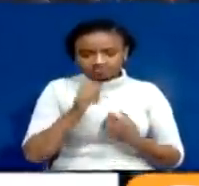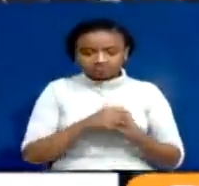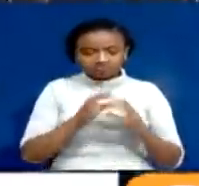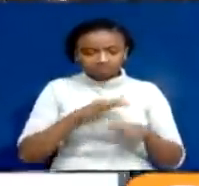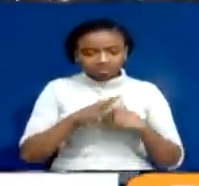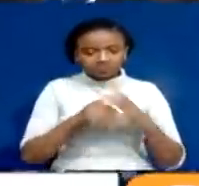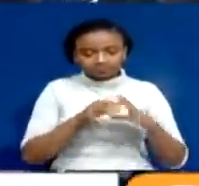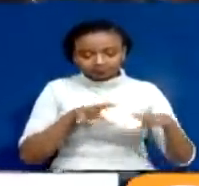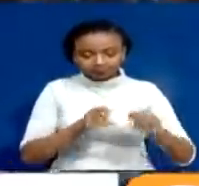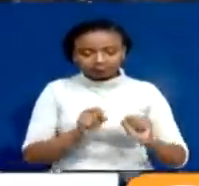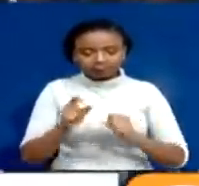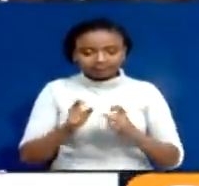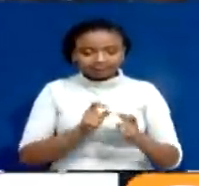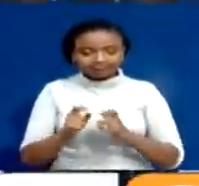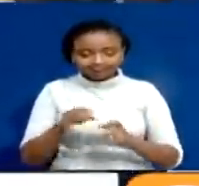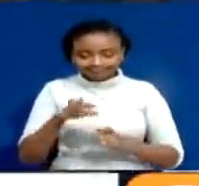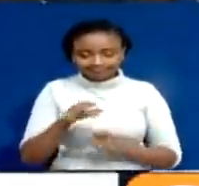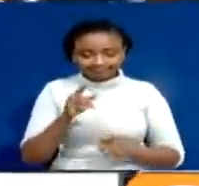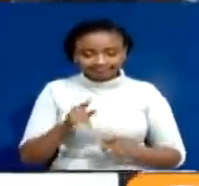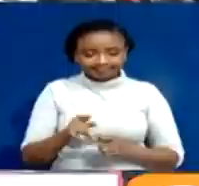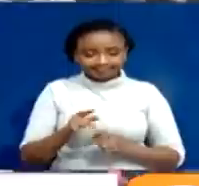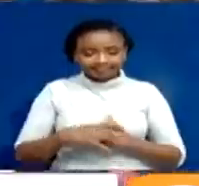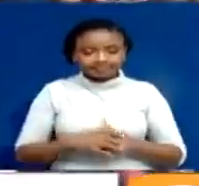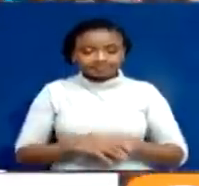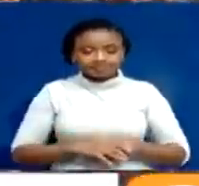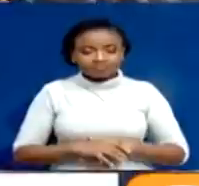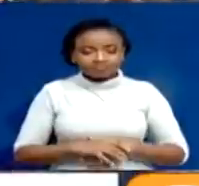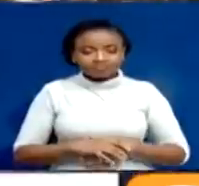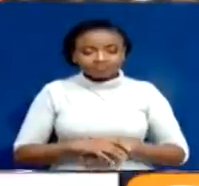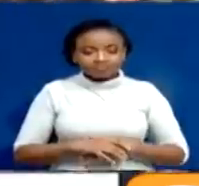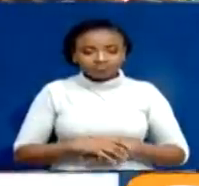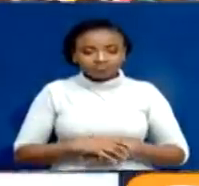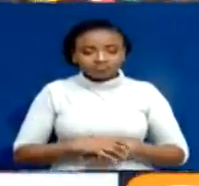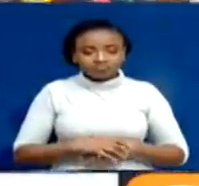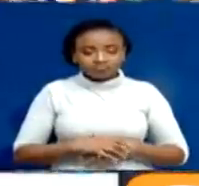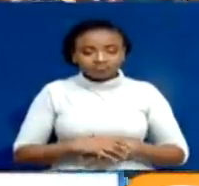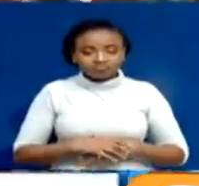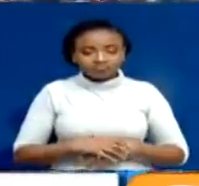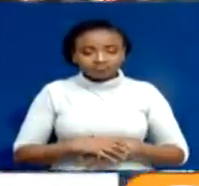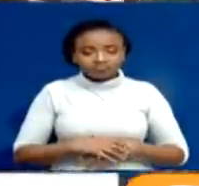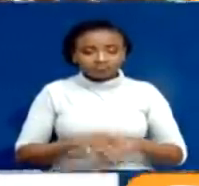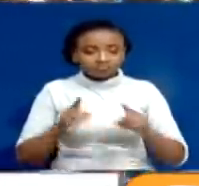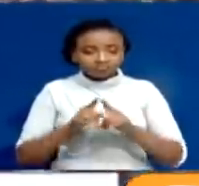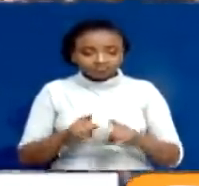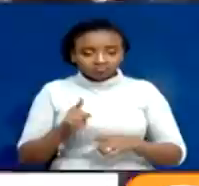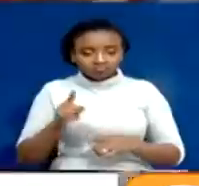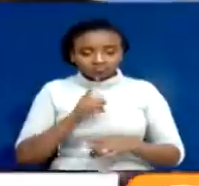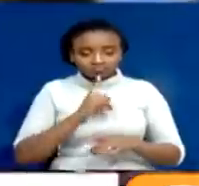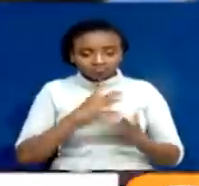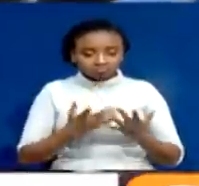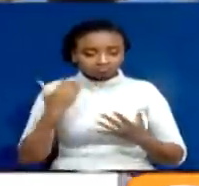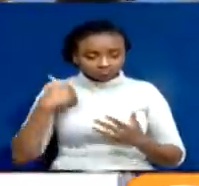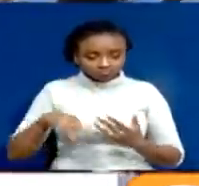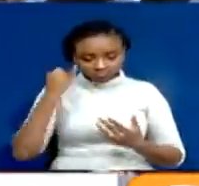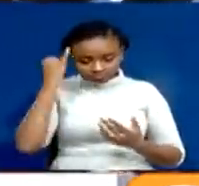zake kwa mikutano ya hadhara katika maeneo ya Uhuru Bay, Homa Bay mjini, Masara na Migori. Ruto akinadi sera yake ya